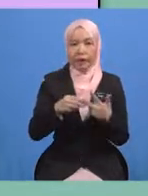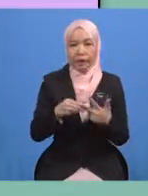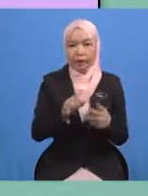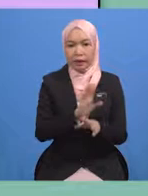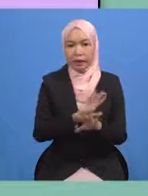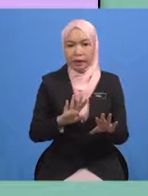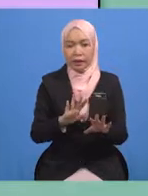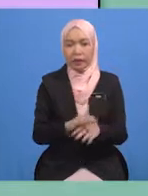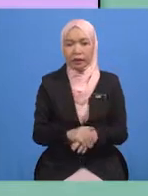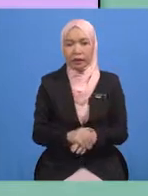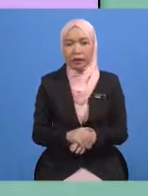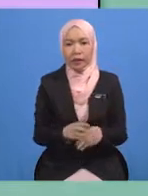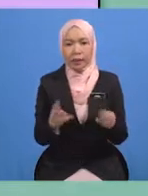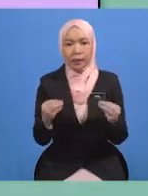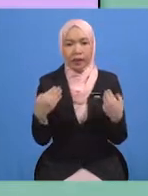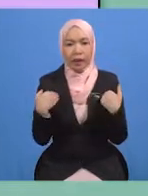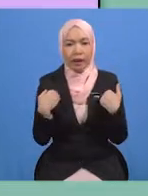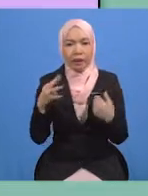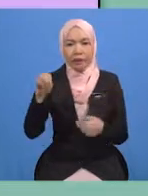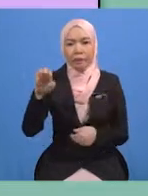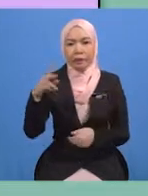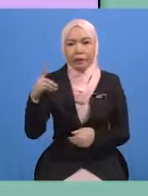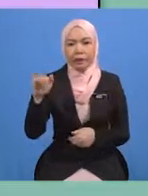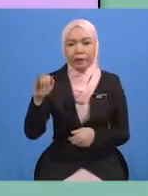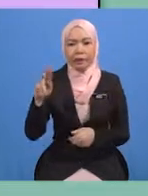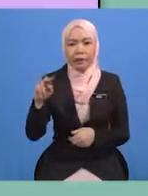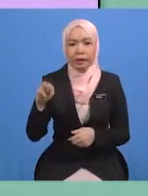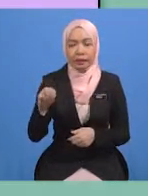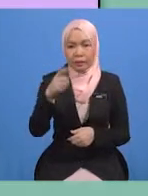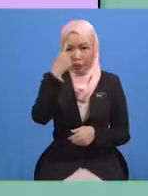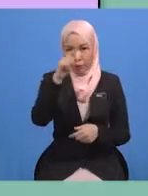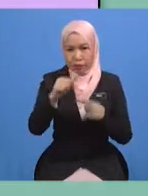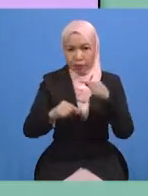memerlukan medium untuk bergerak. Yang keempat,